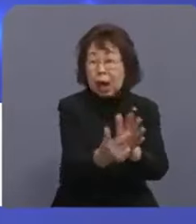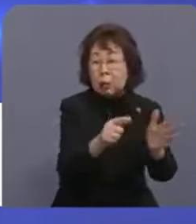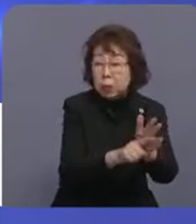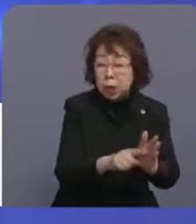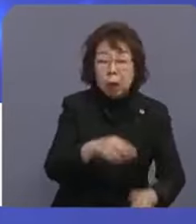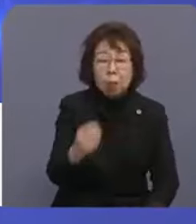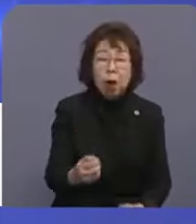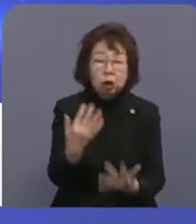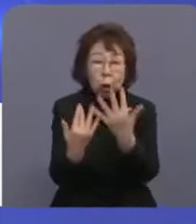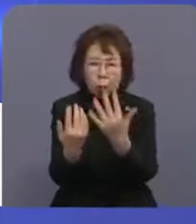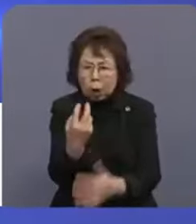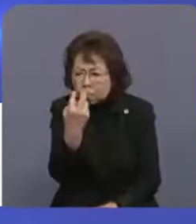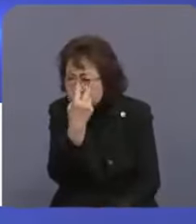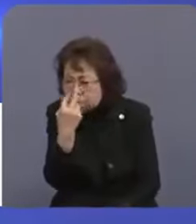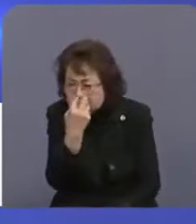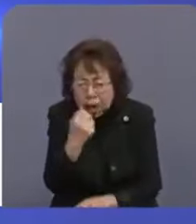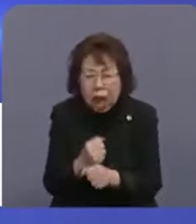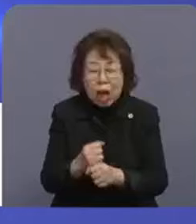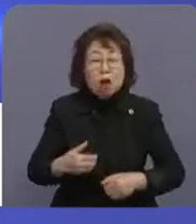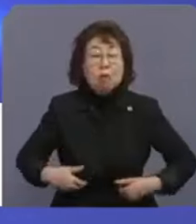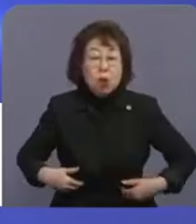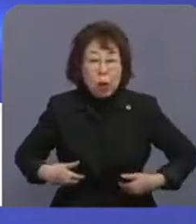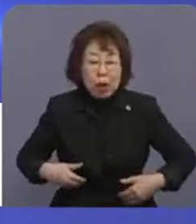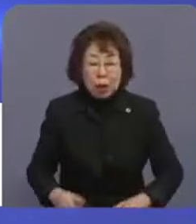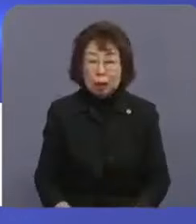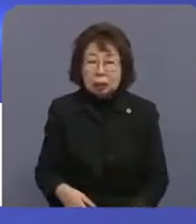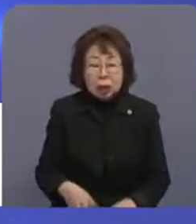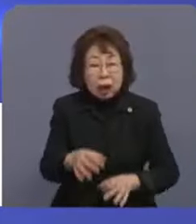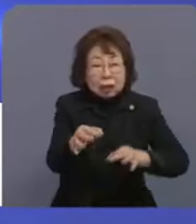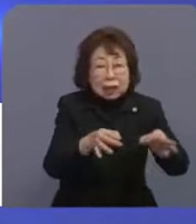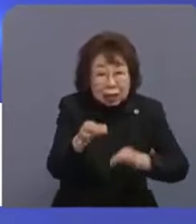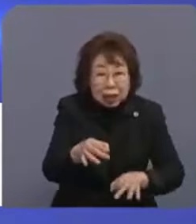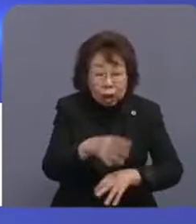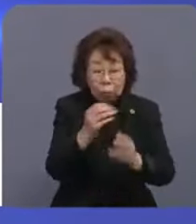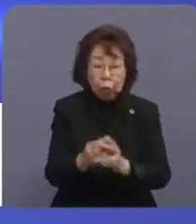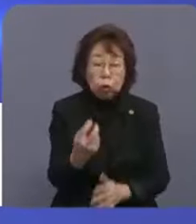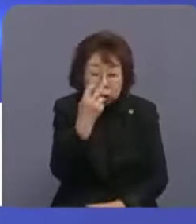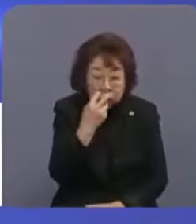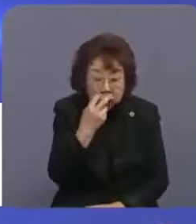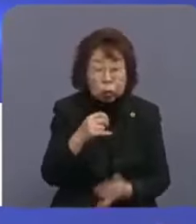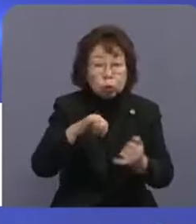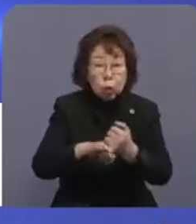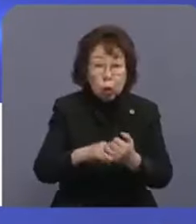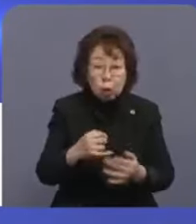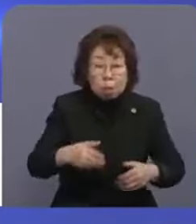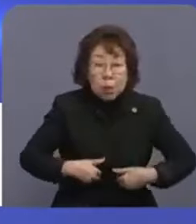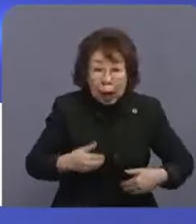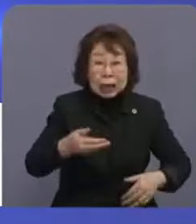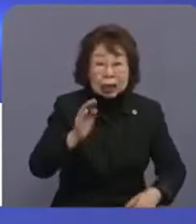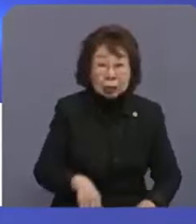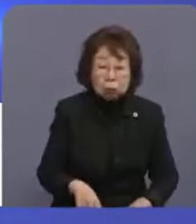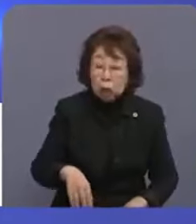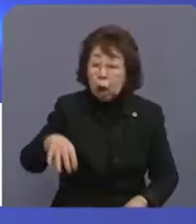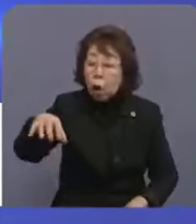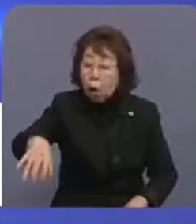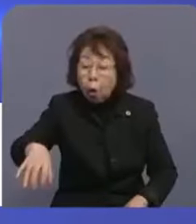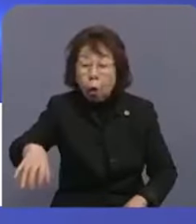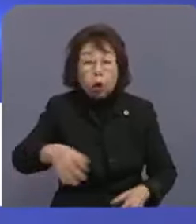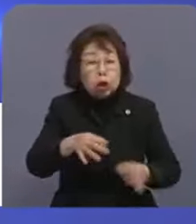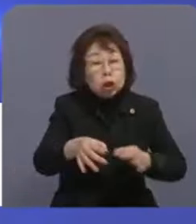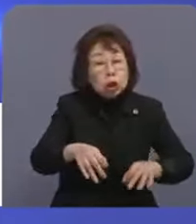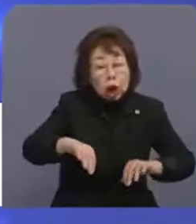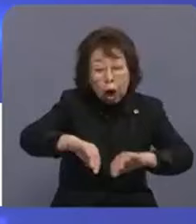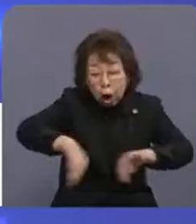무엇보다 소방점검이 우선인데요. 그런데 시장은 소방점검 의무 대상이지만 어디까지가